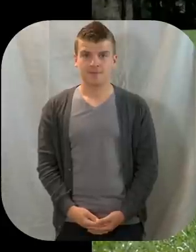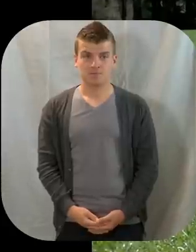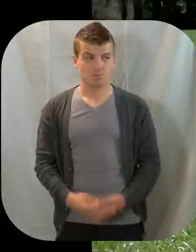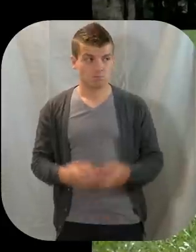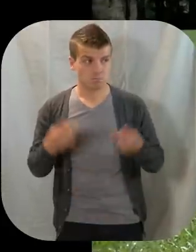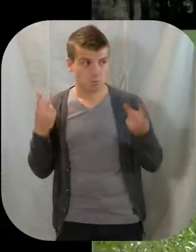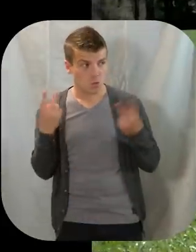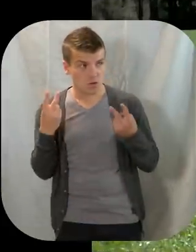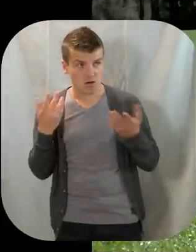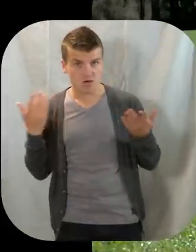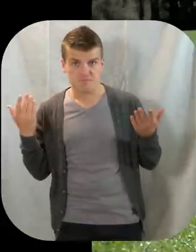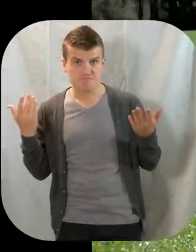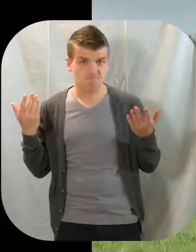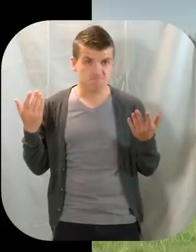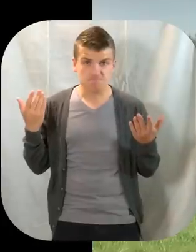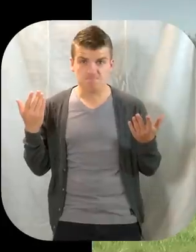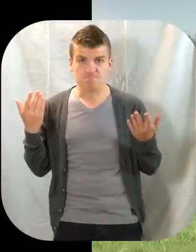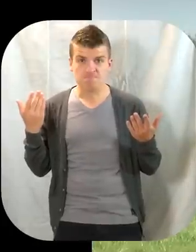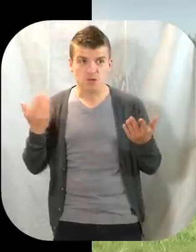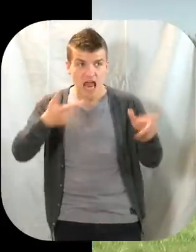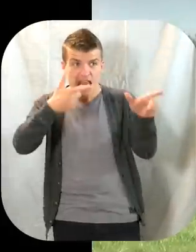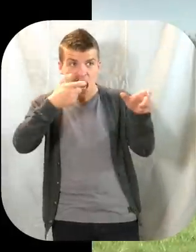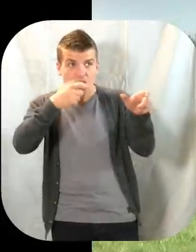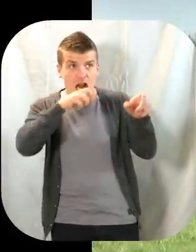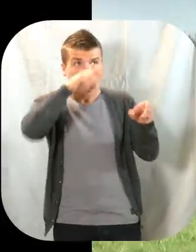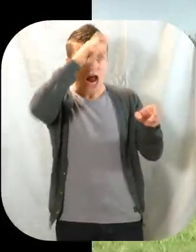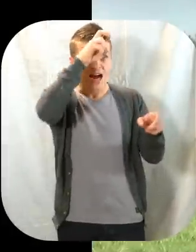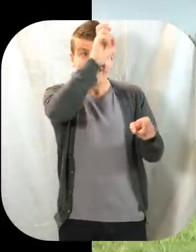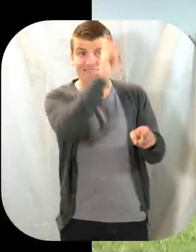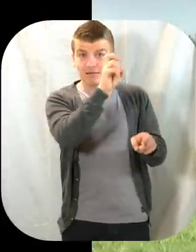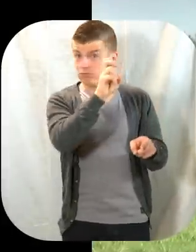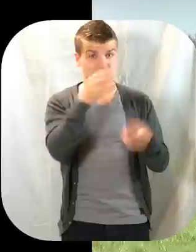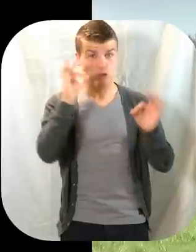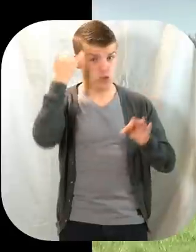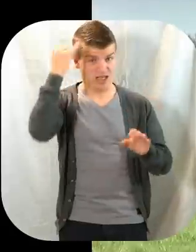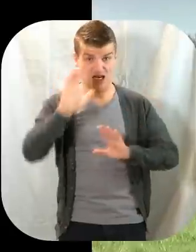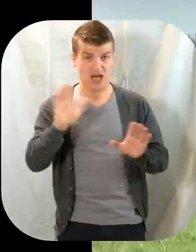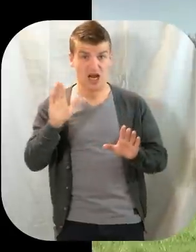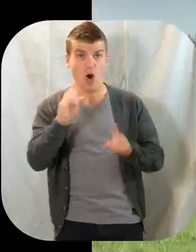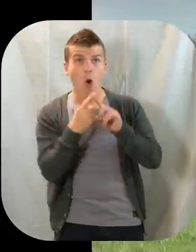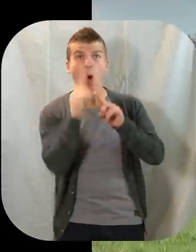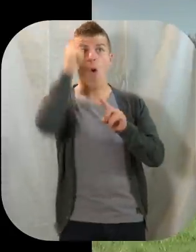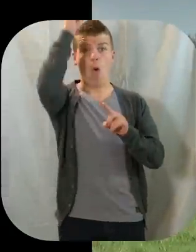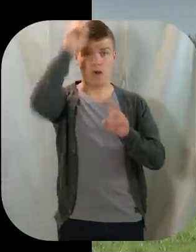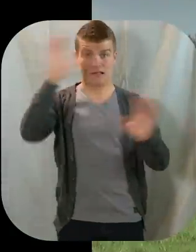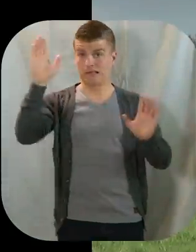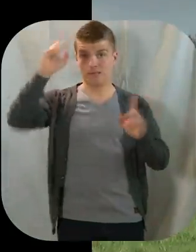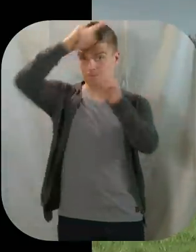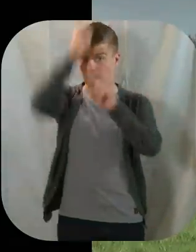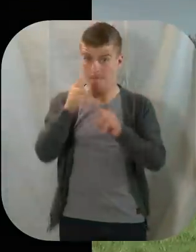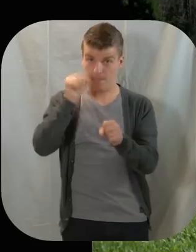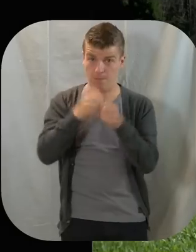Oder vielleicht ein Jägerstand. Auch keine gute Idee. Ist ja höher als die Umgebung.